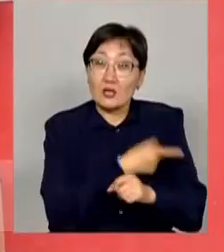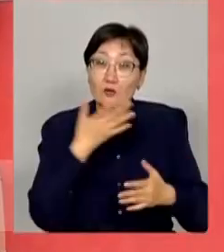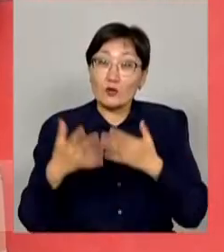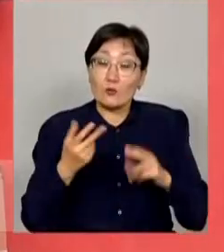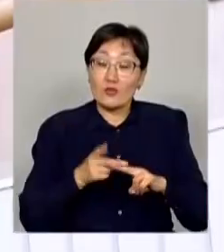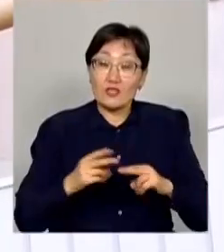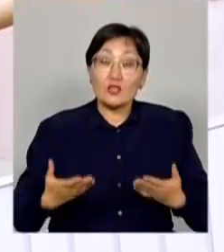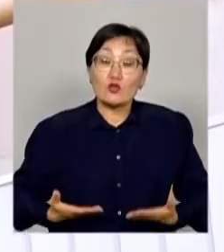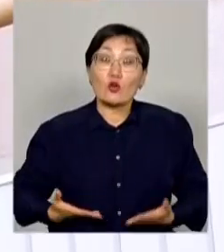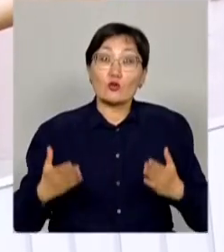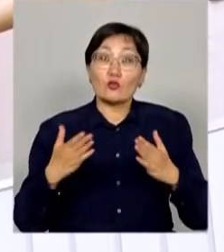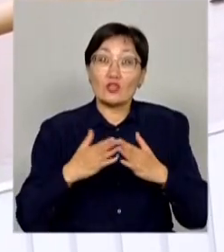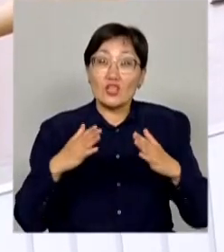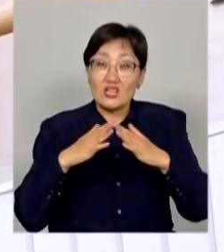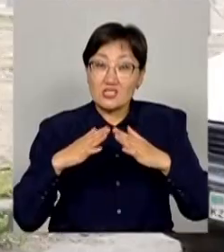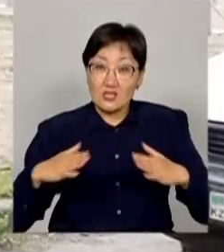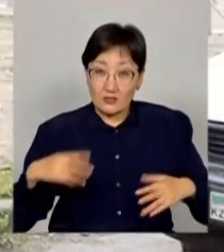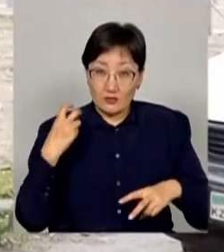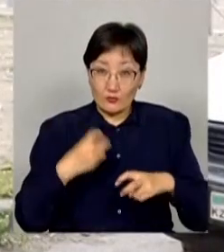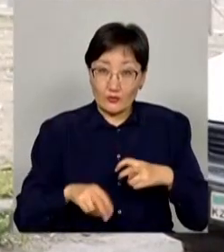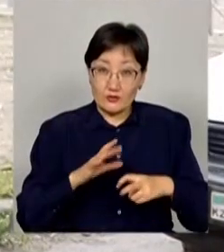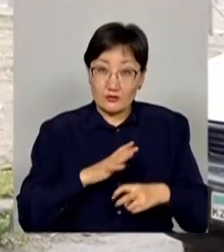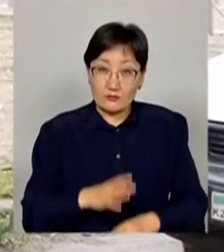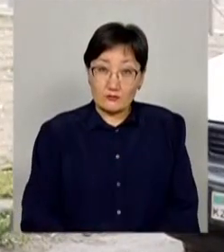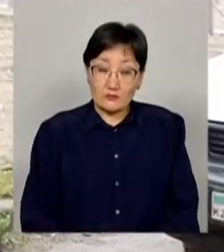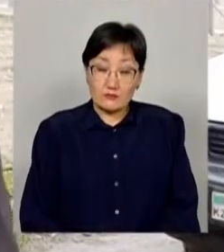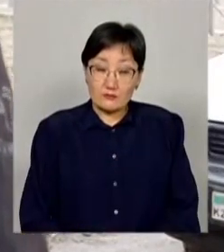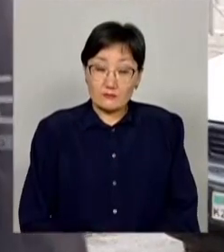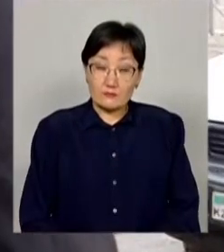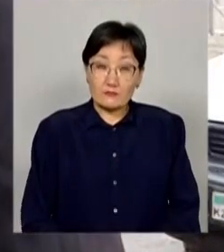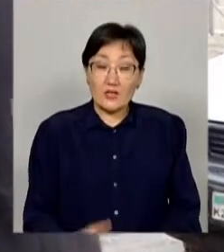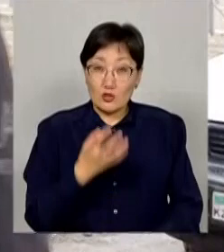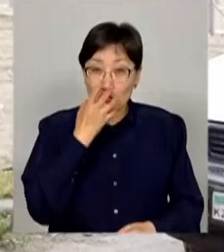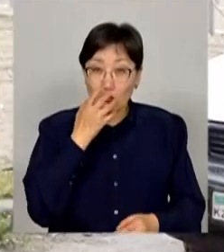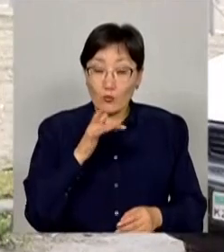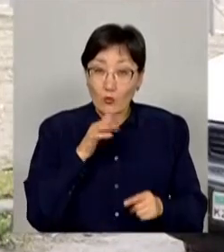тұрғын үйдің шатыры көкке ұшқан болатын. Атапекілі сезон басталғанында